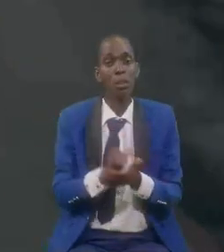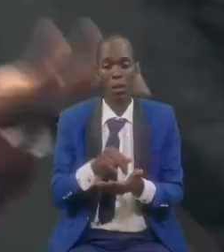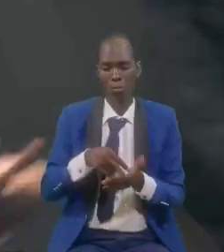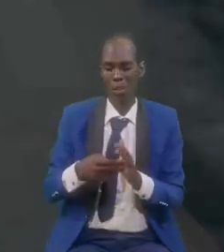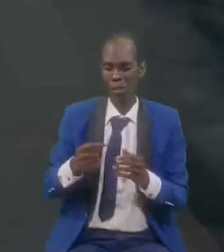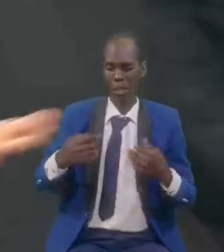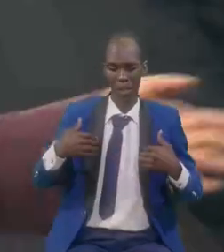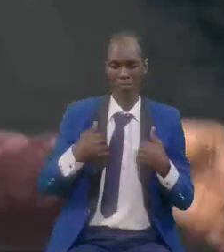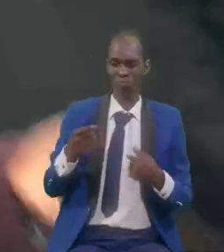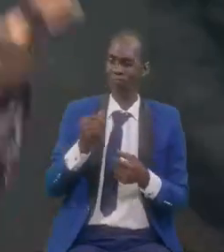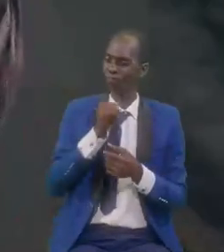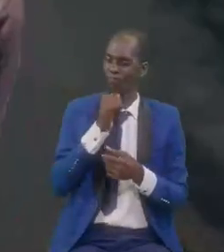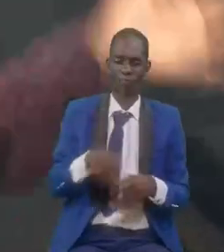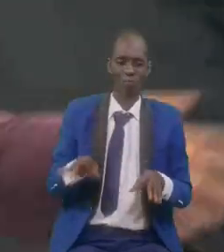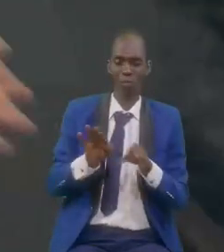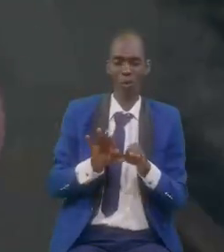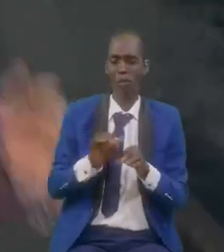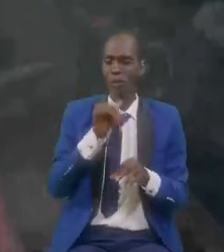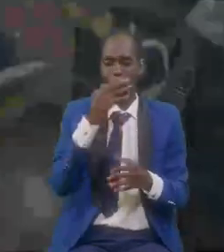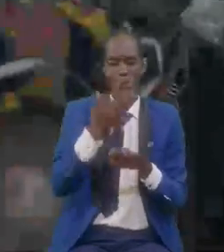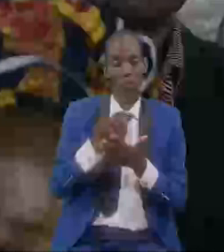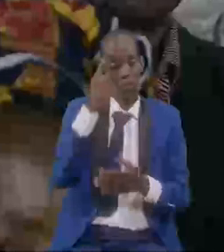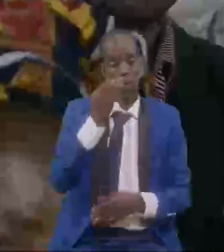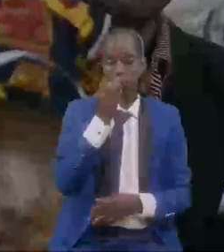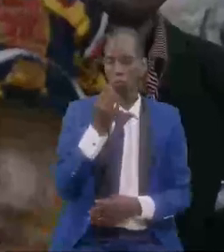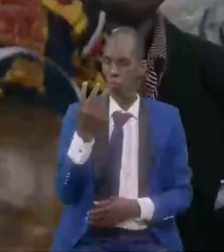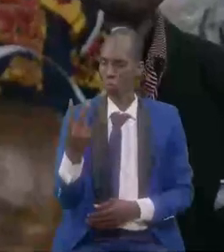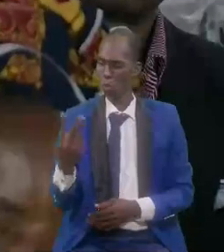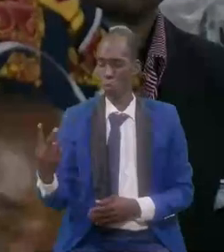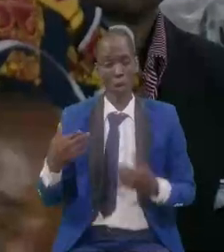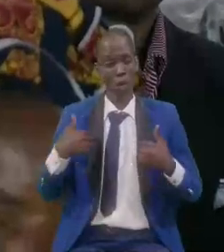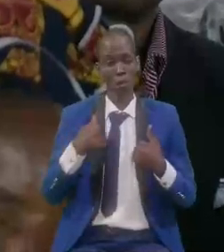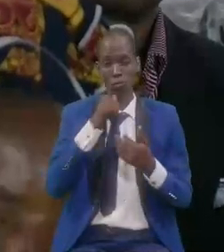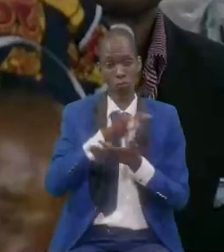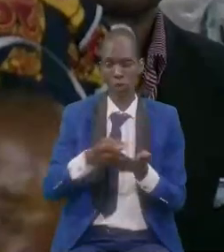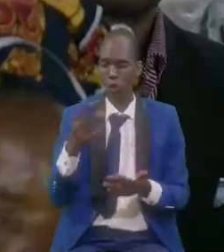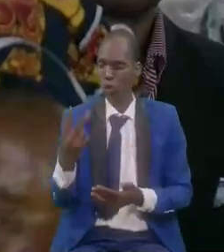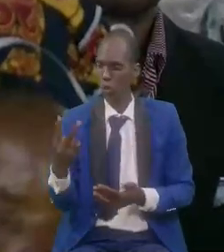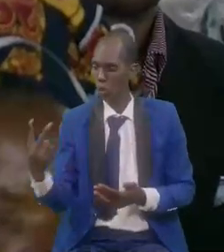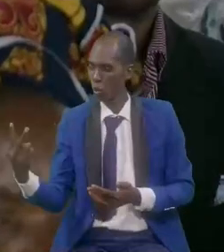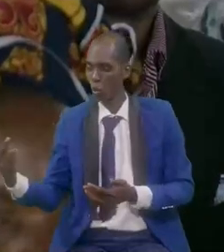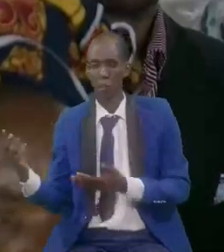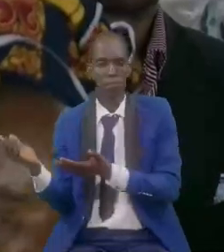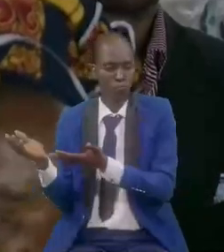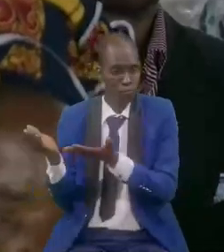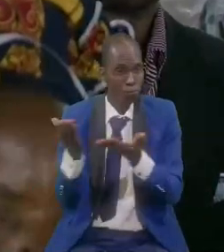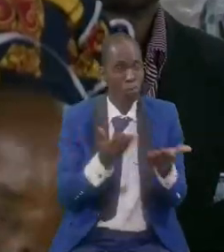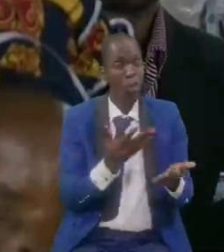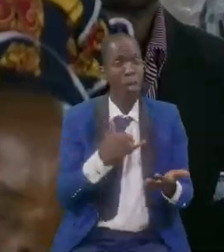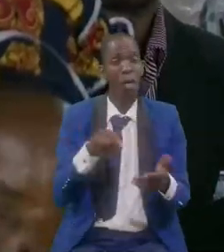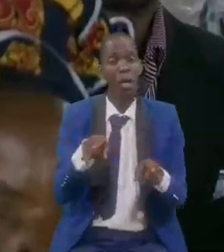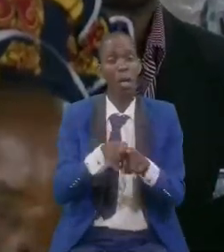pas mangeables, ne sont pas utiles pour la consommation, mais 2 à 2, mets-les dedans. Et comme ces animaux